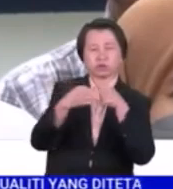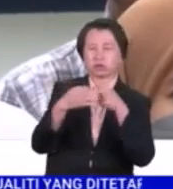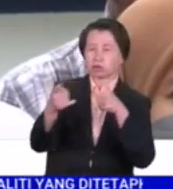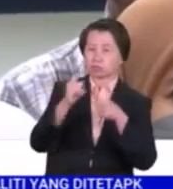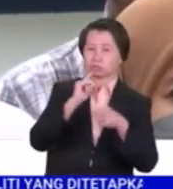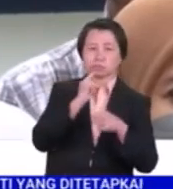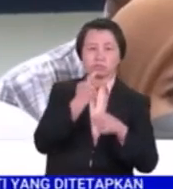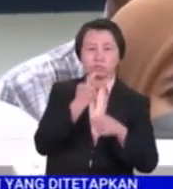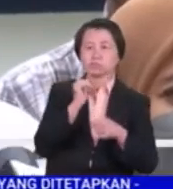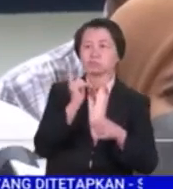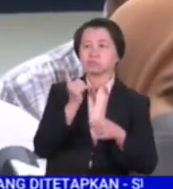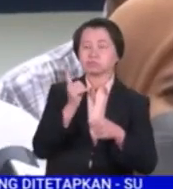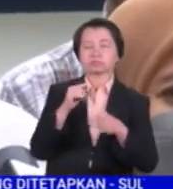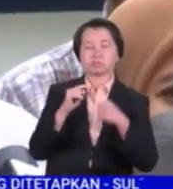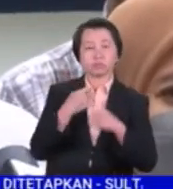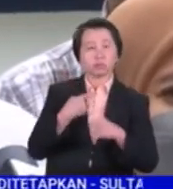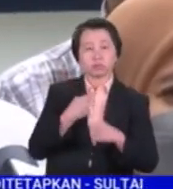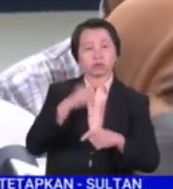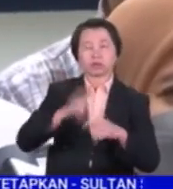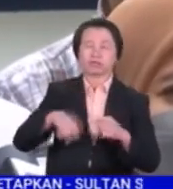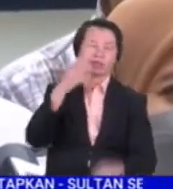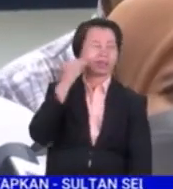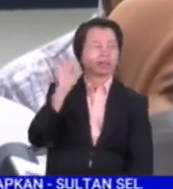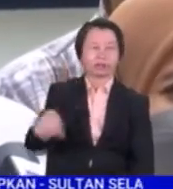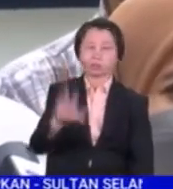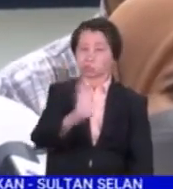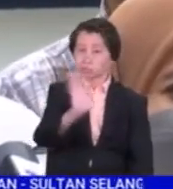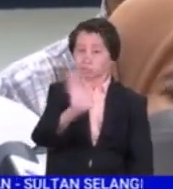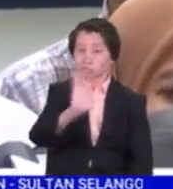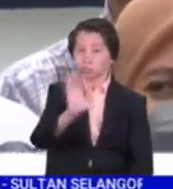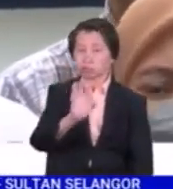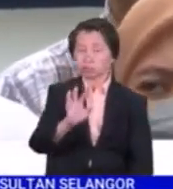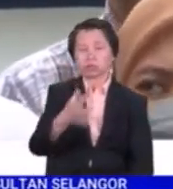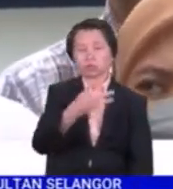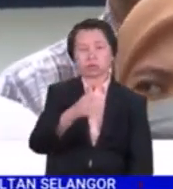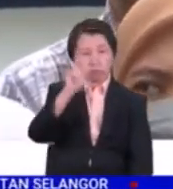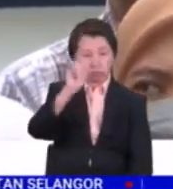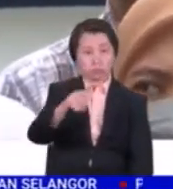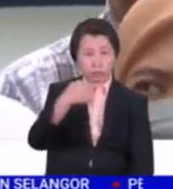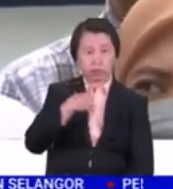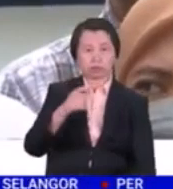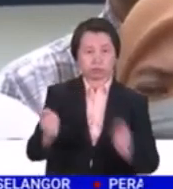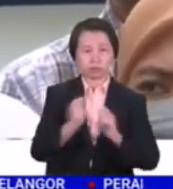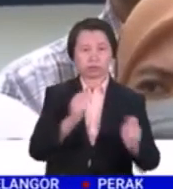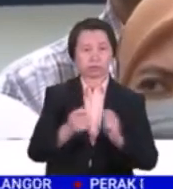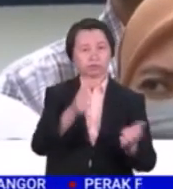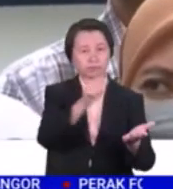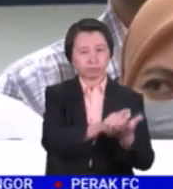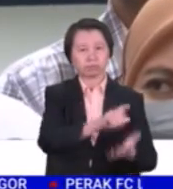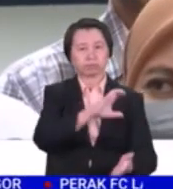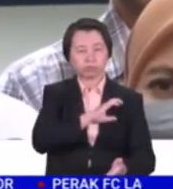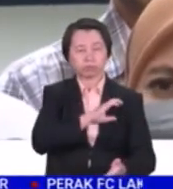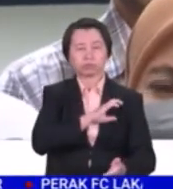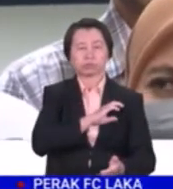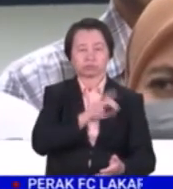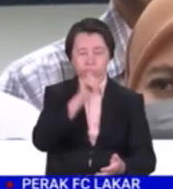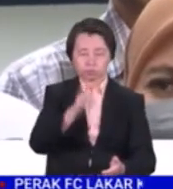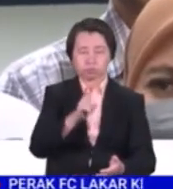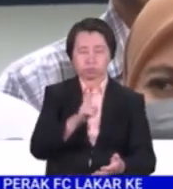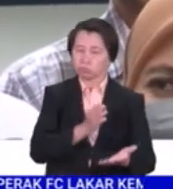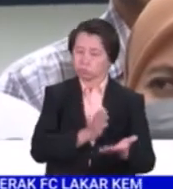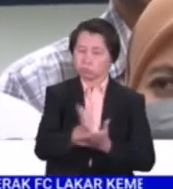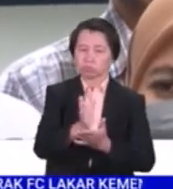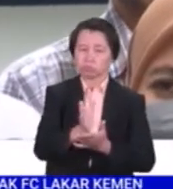yang serius yang kita tidak boleh biarkan ianya berlalu begitu saja dan perlu ada tindakan yang